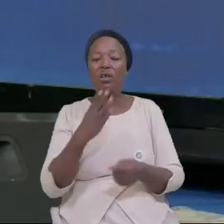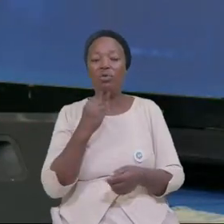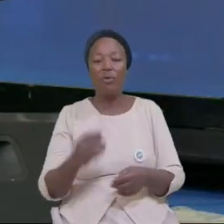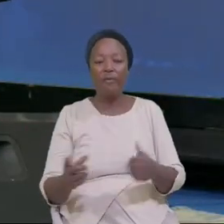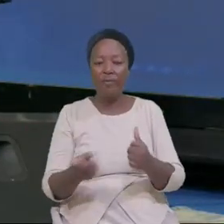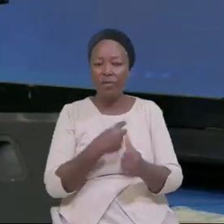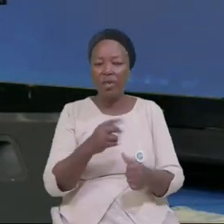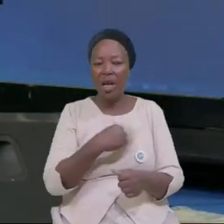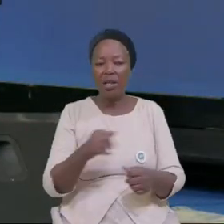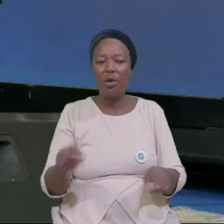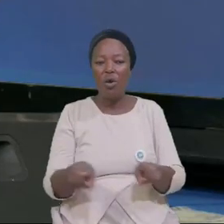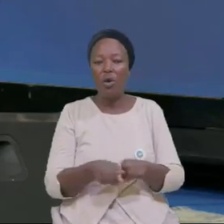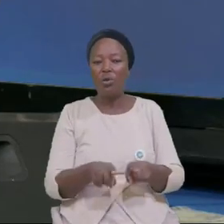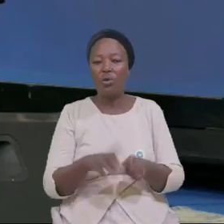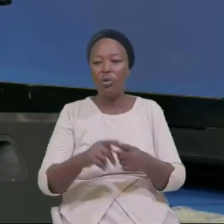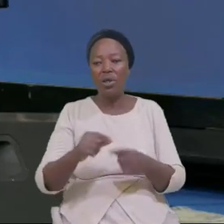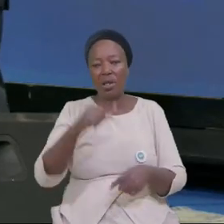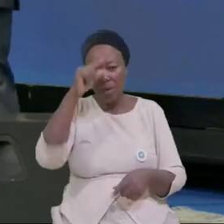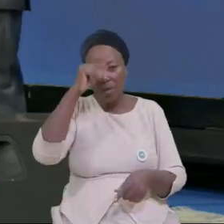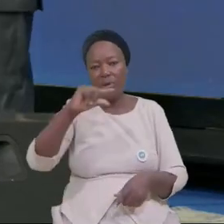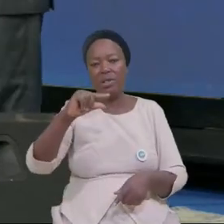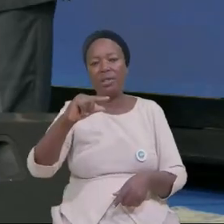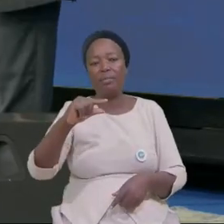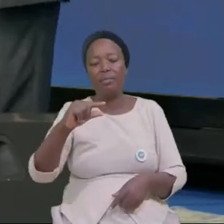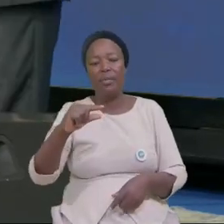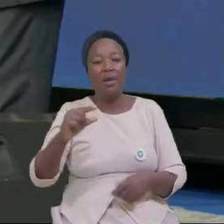Du juif premièrement, puis du grec.